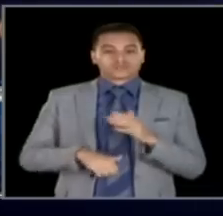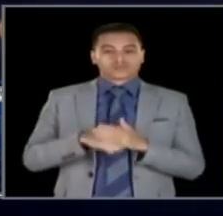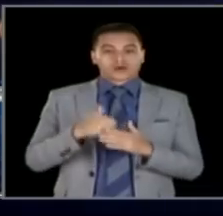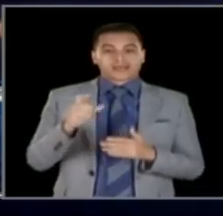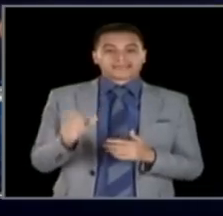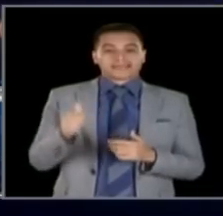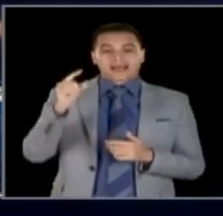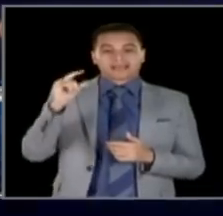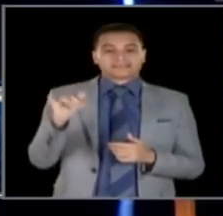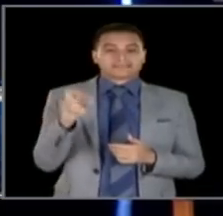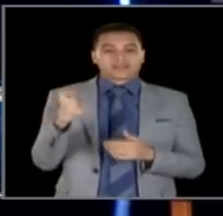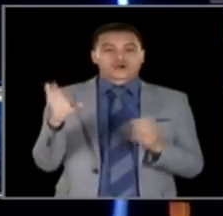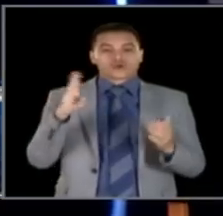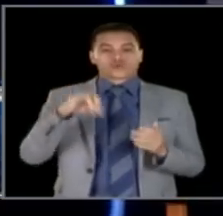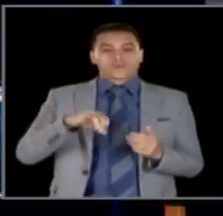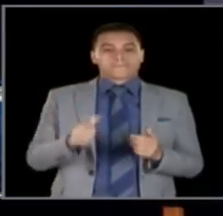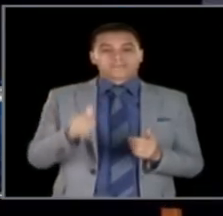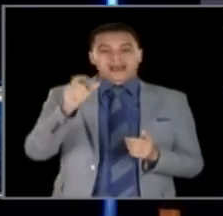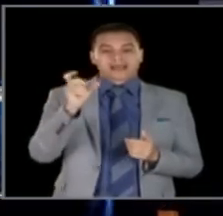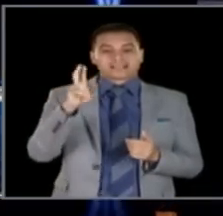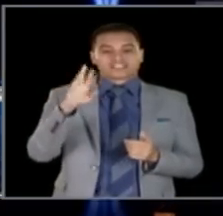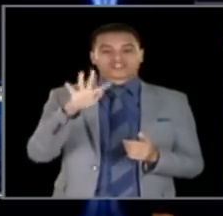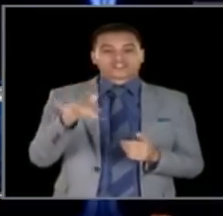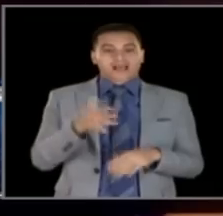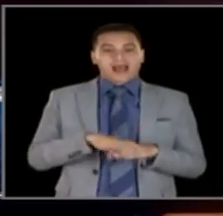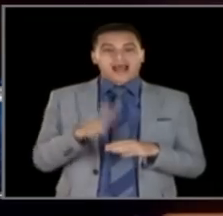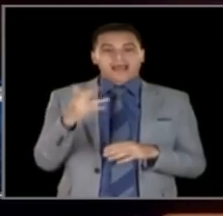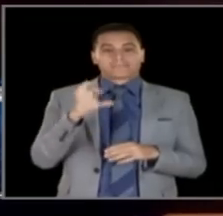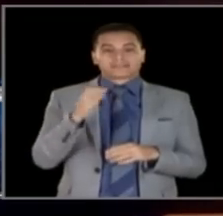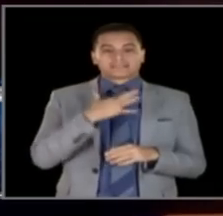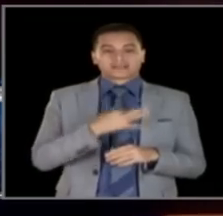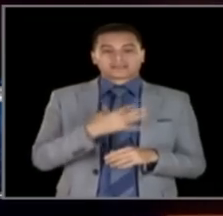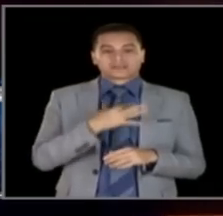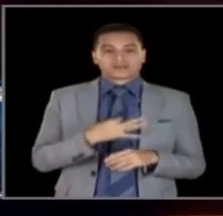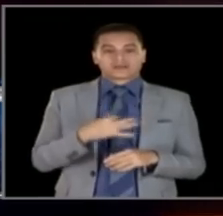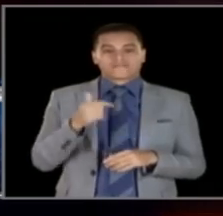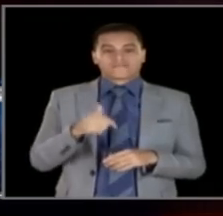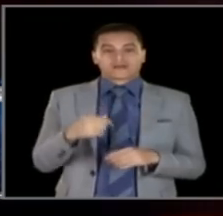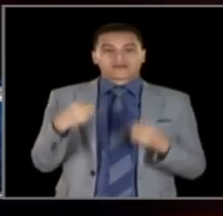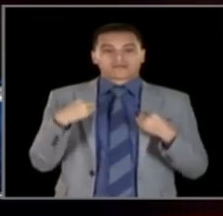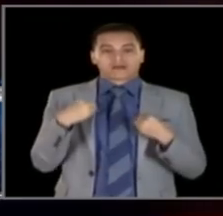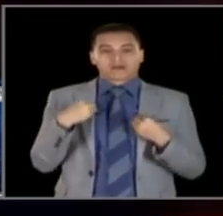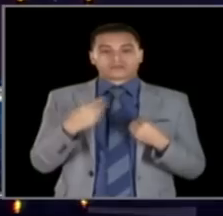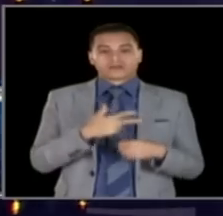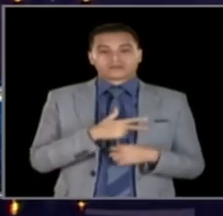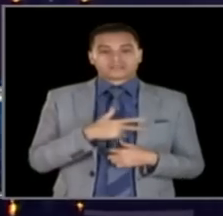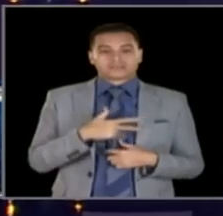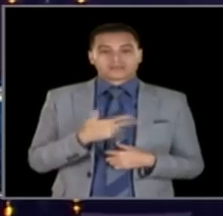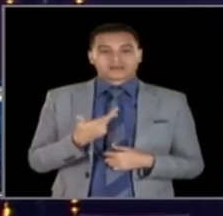حصلت ناديا كومانيتشي على 9 ميداليات أولمبية في إحدى الرياضات، فما